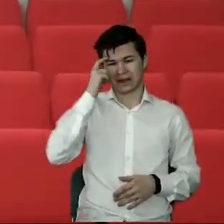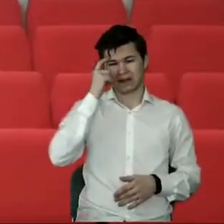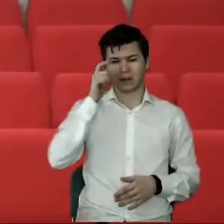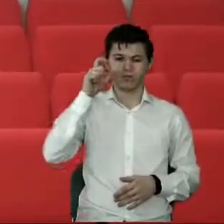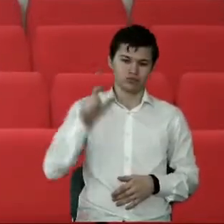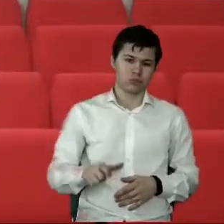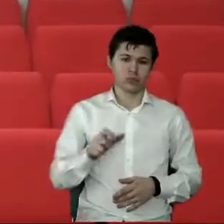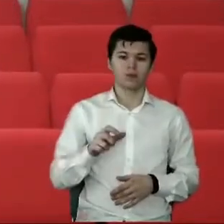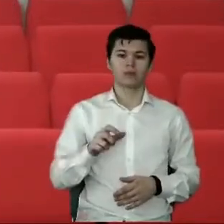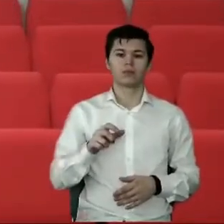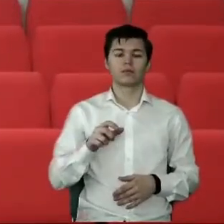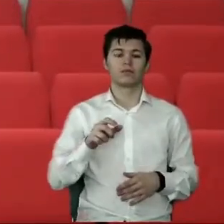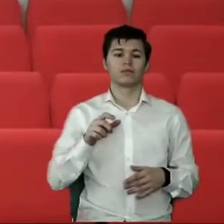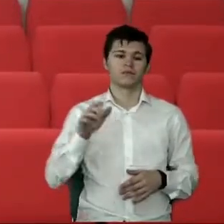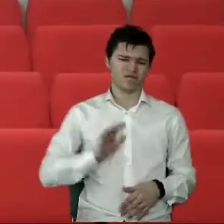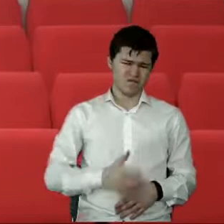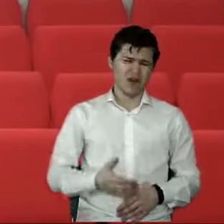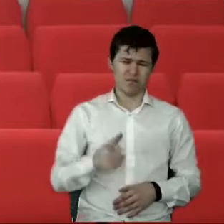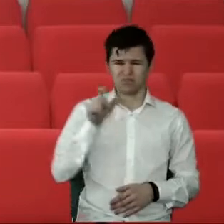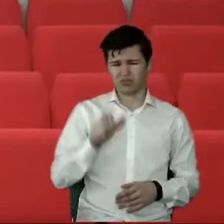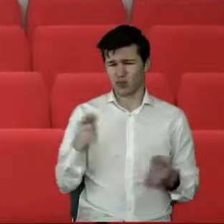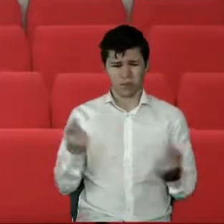обычный, Дашрах Манджхи.